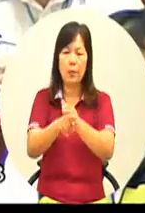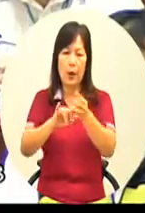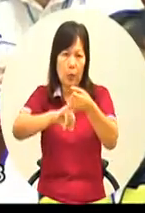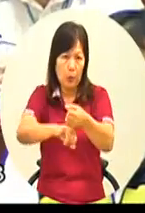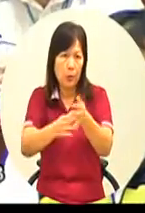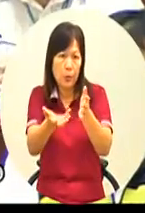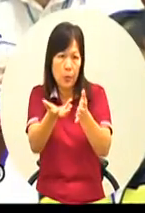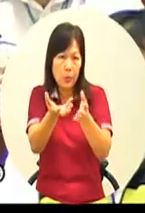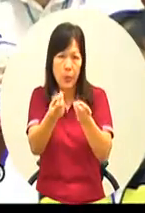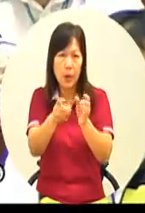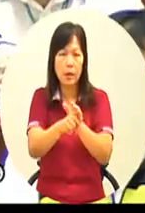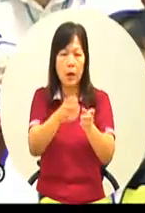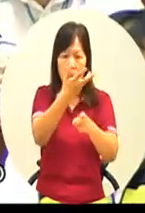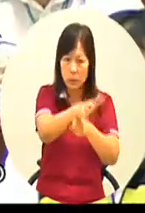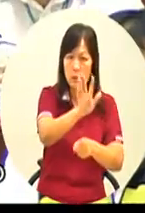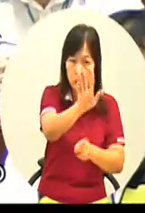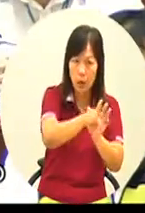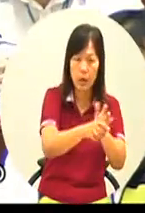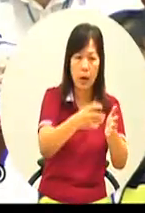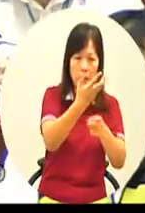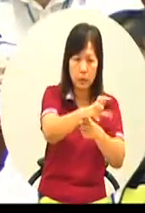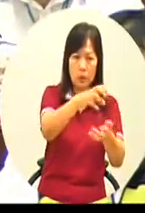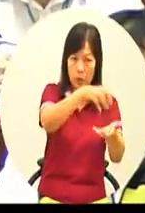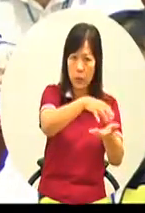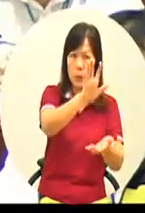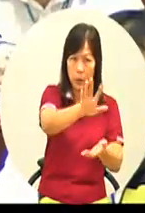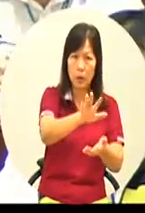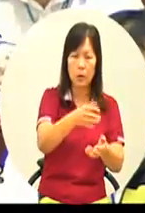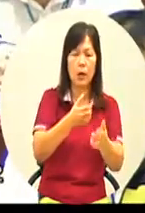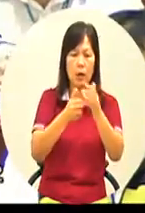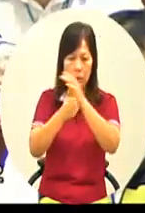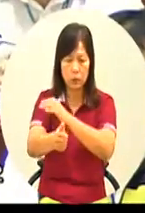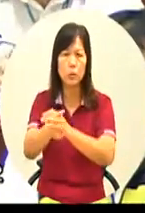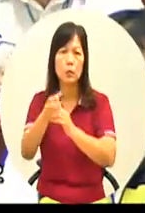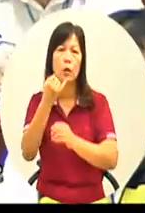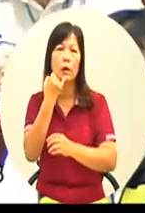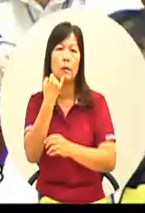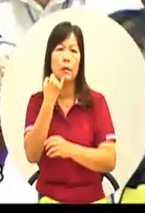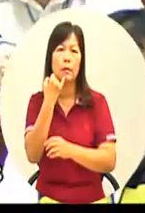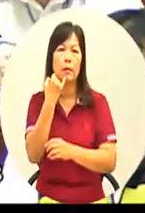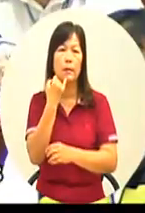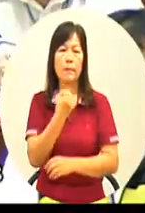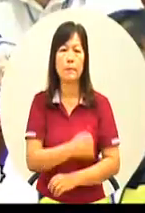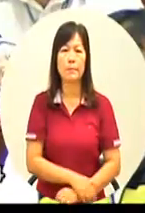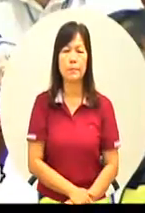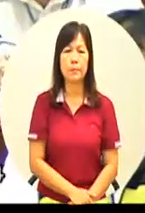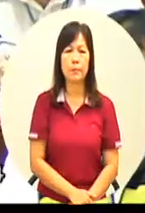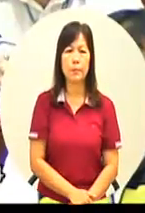只有讲你有死亡，然后有迄死亡证明必来，阮来当去立塔，啊，无嘿。